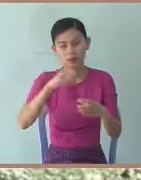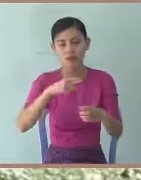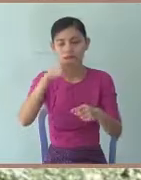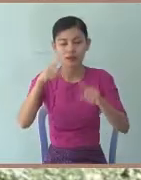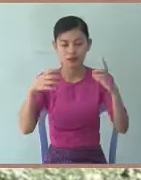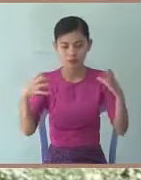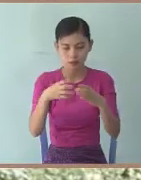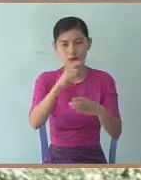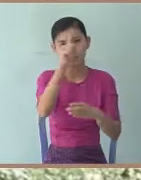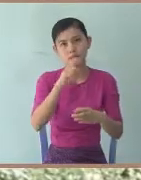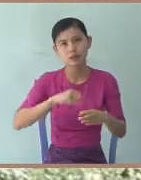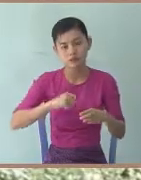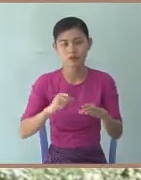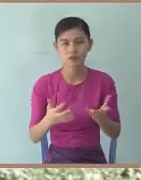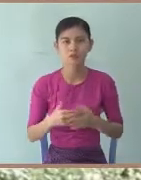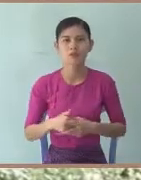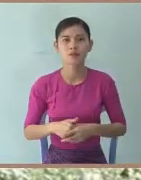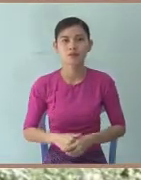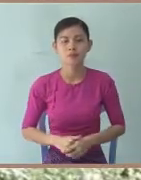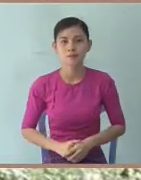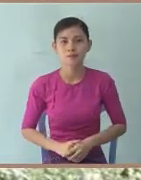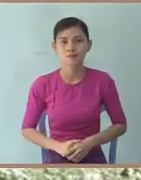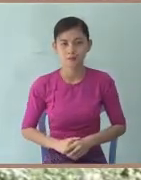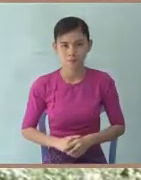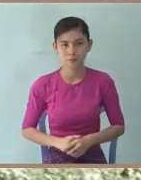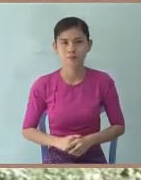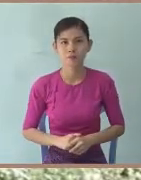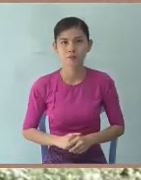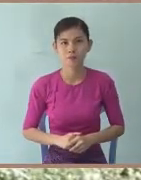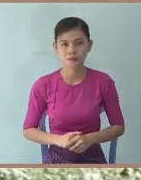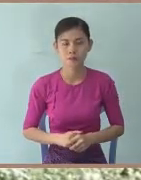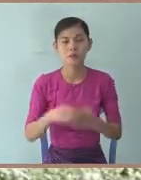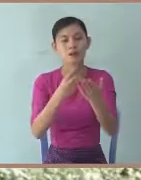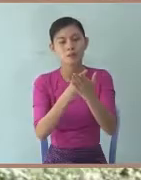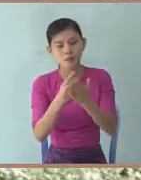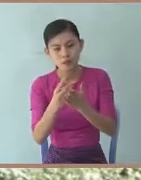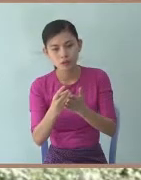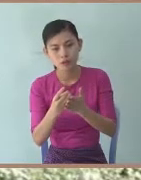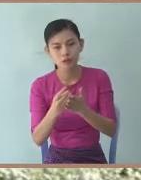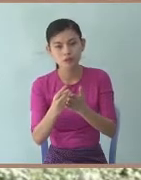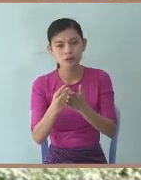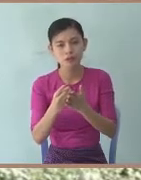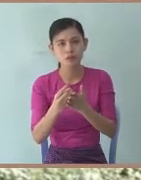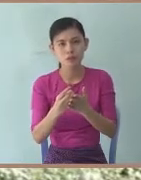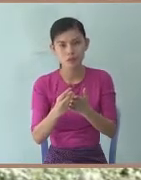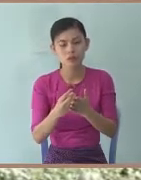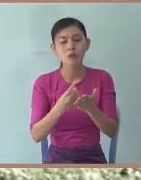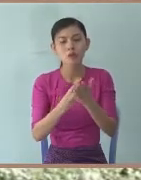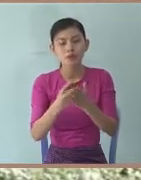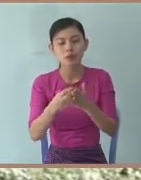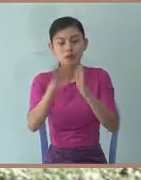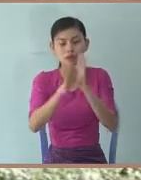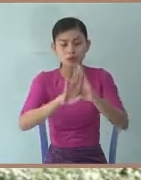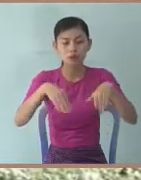ချင်လဲဆိုလို့ရှိရင်တော့ NLD ကိုမေးချင်ပါတယ်ဆိုတော့ဒီဘာတွေမေးချင်လဲဆိုတော့ဒီဘာနော်ပညာရေးကဏ္ဍမှာဘလို